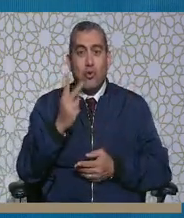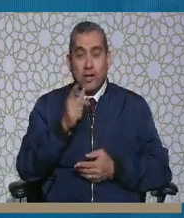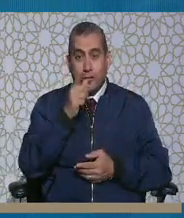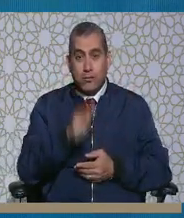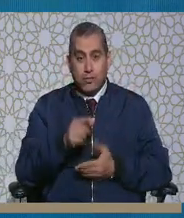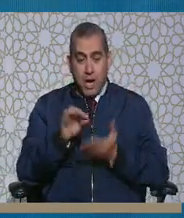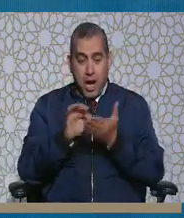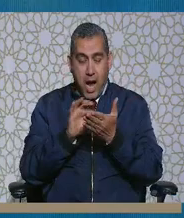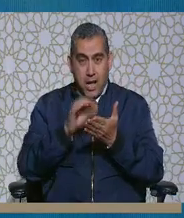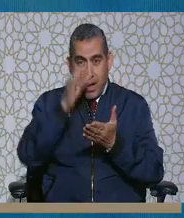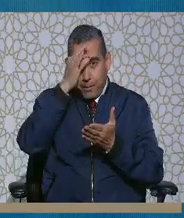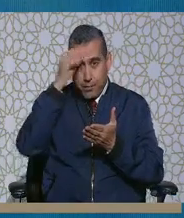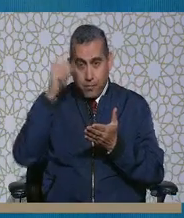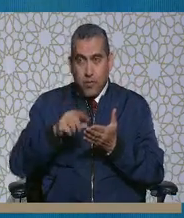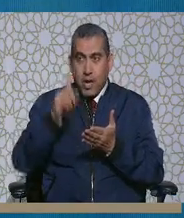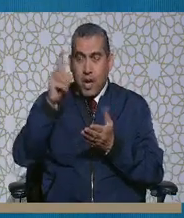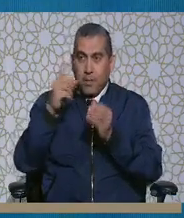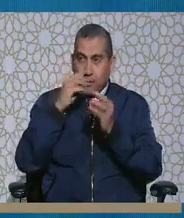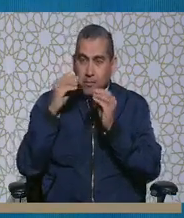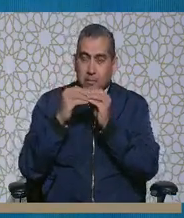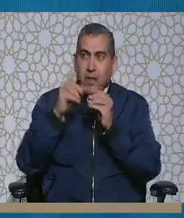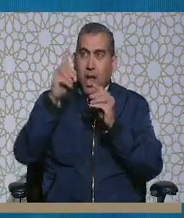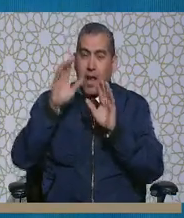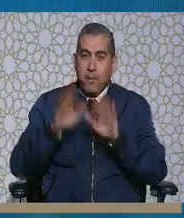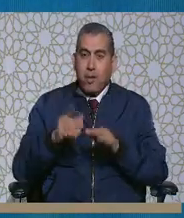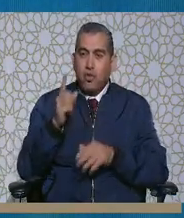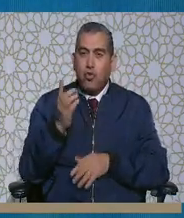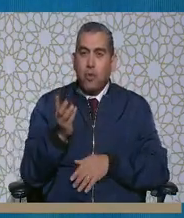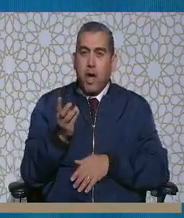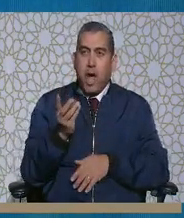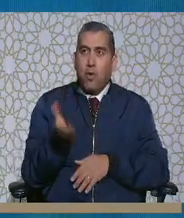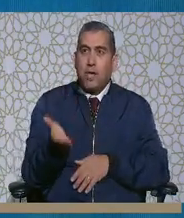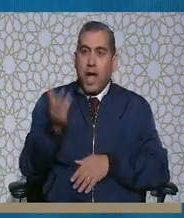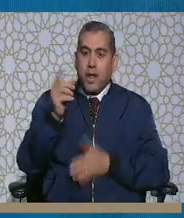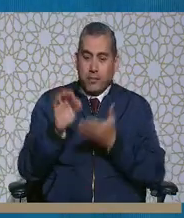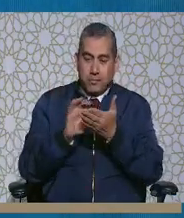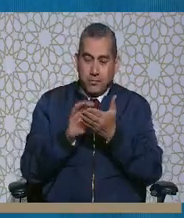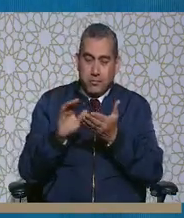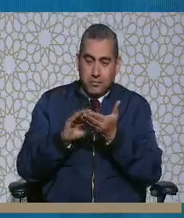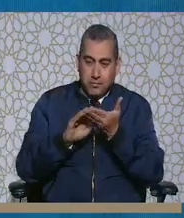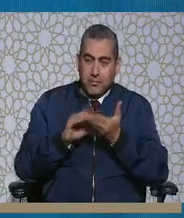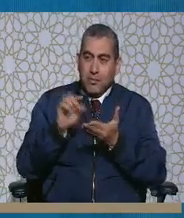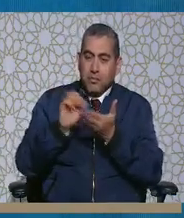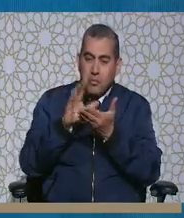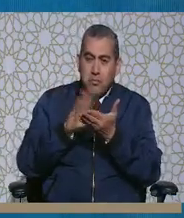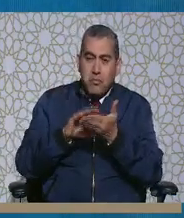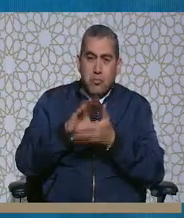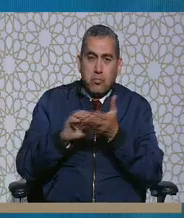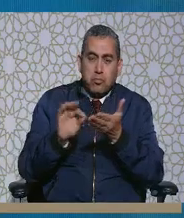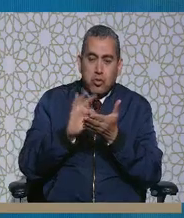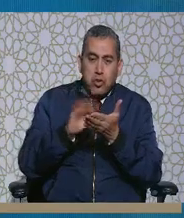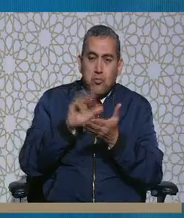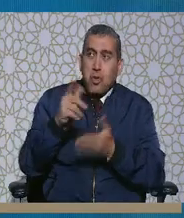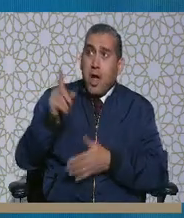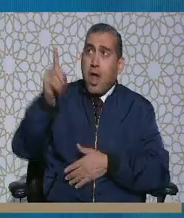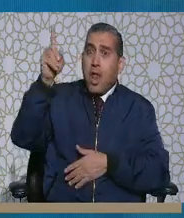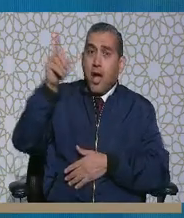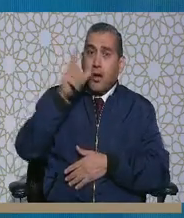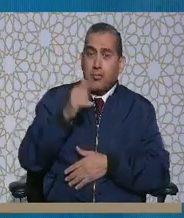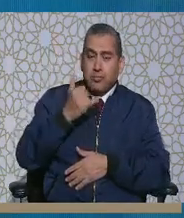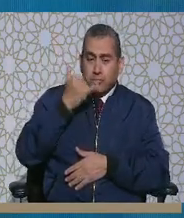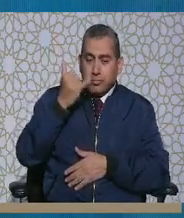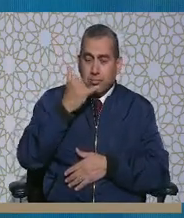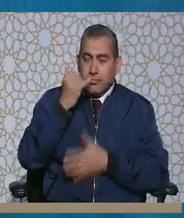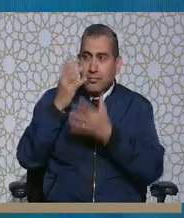كتاب توددا الله سبحانه وتعالى كتب بمداد من الطاف الله فكل ما تقرا في كتاب الطاف الله اللي